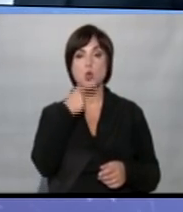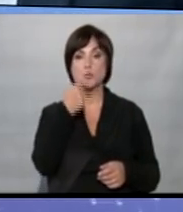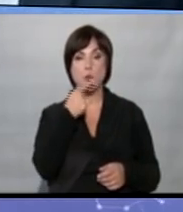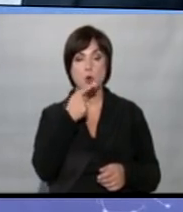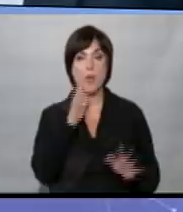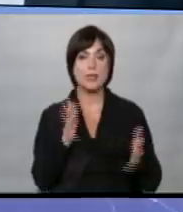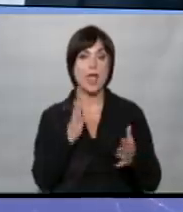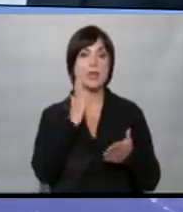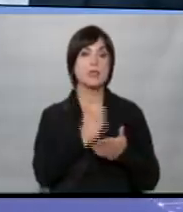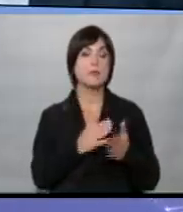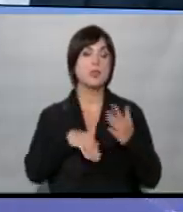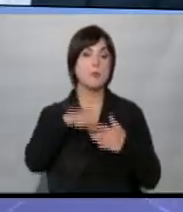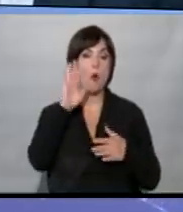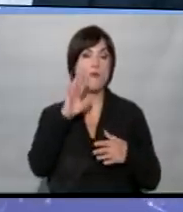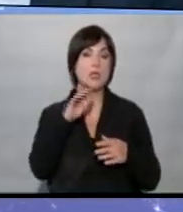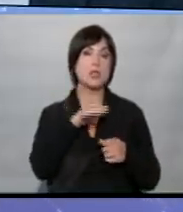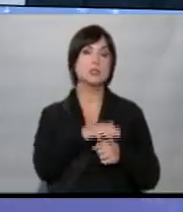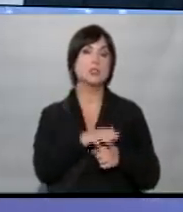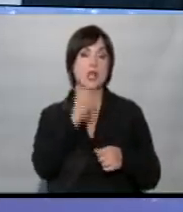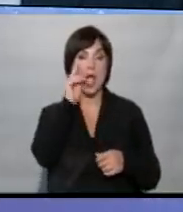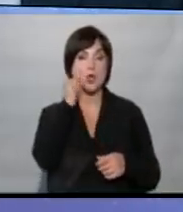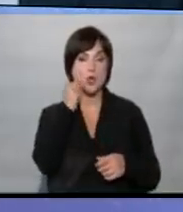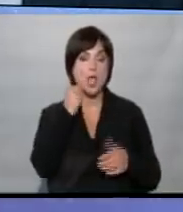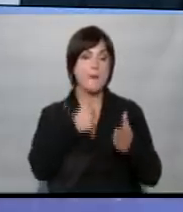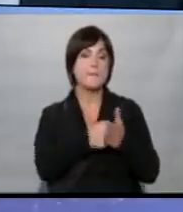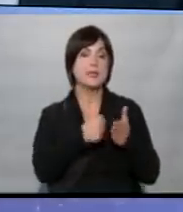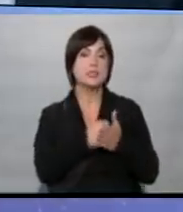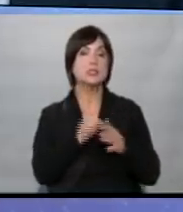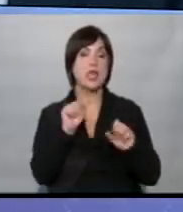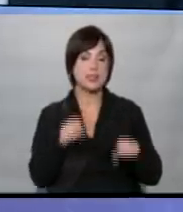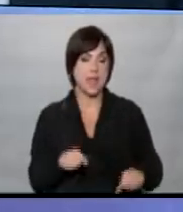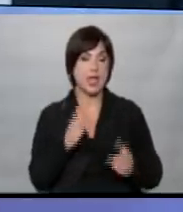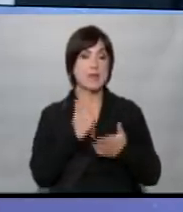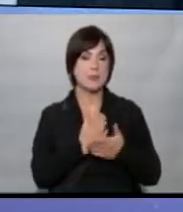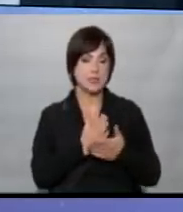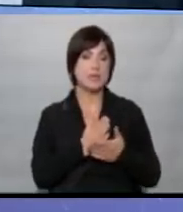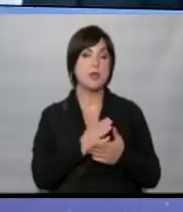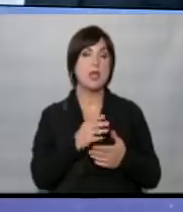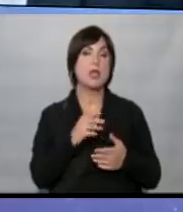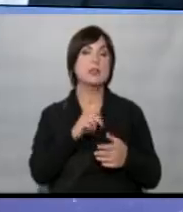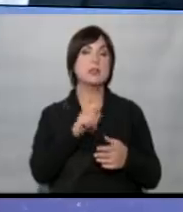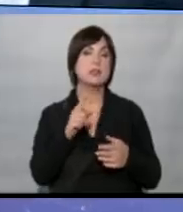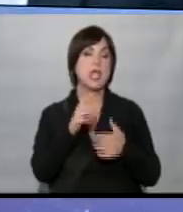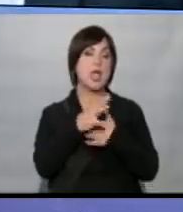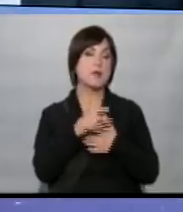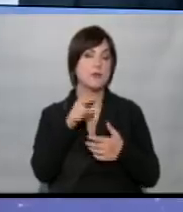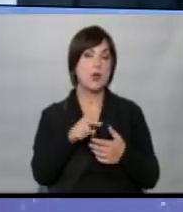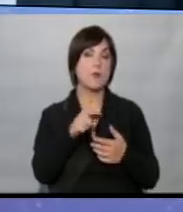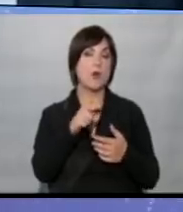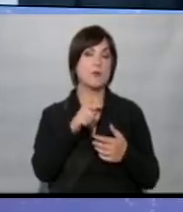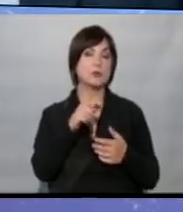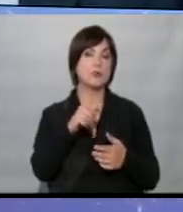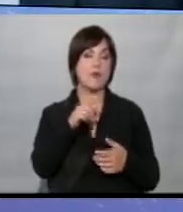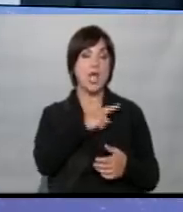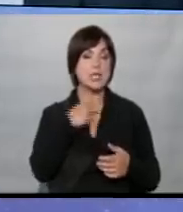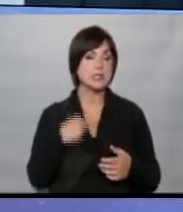веќе дали ќе бидеме повеќе изложени како народ на притисоци, да, ќе бидеме изложени, не тиранска, може и пекиншка платформа во